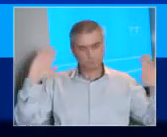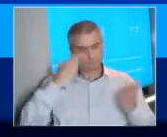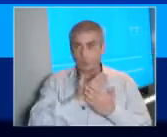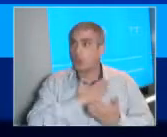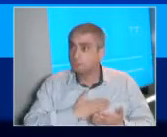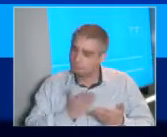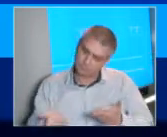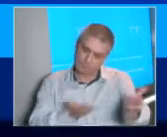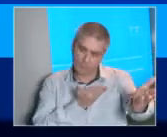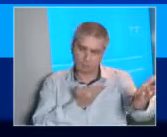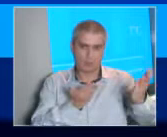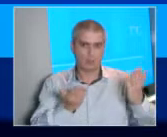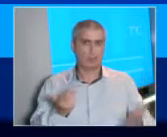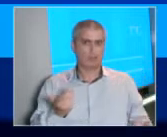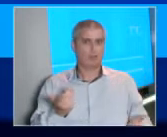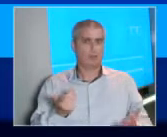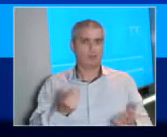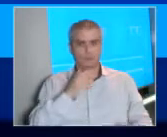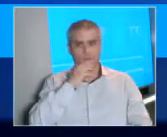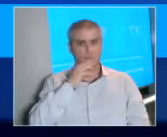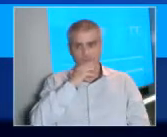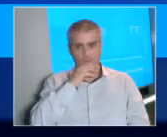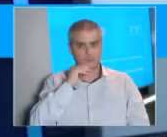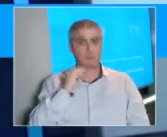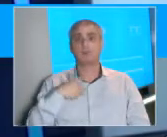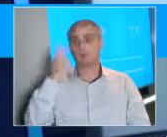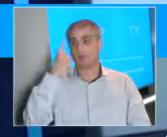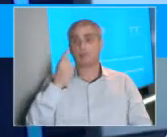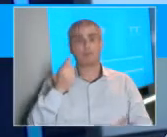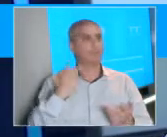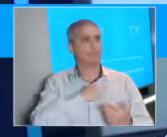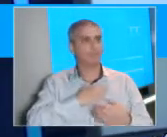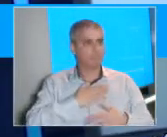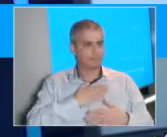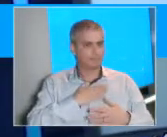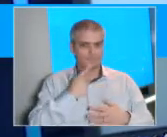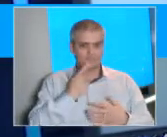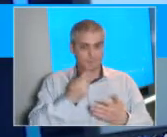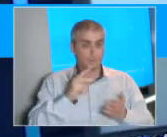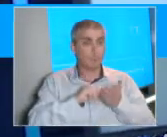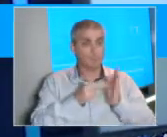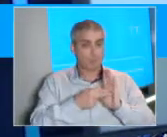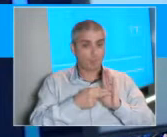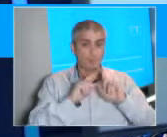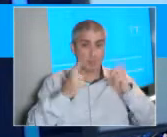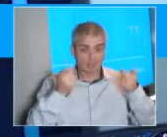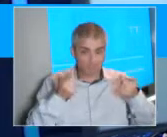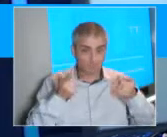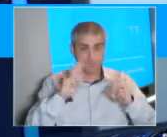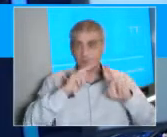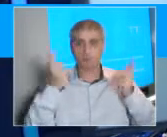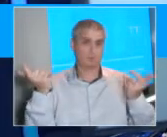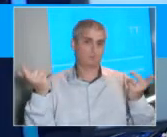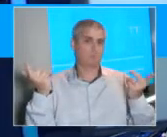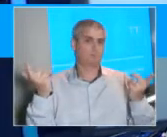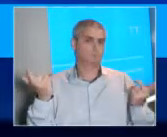רוצים להילחם? בואו נילחם. גם לממשלה יש כלים להילחם. לצערי, יודעים, לצערי, הרבה יותר קל להם להילחם בפוליטיקאים האחרים, כן. ובכל מיני